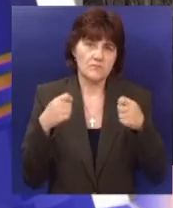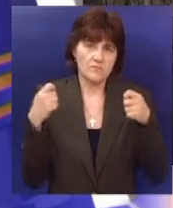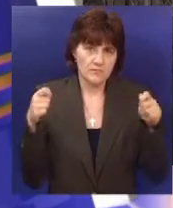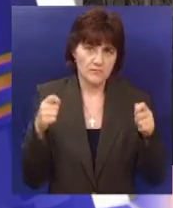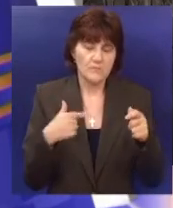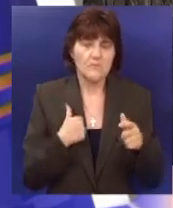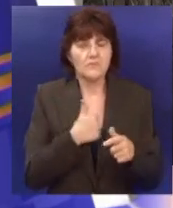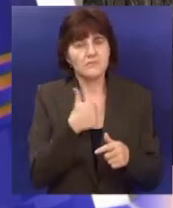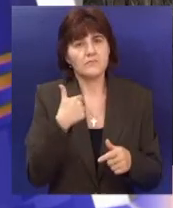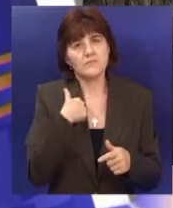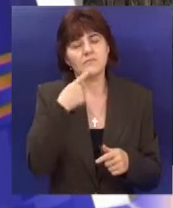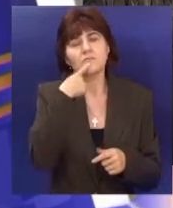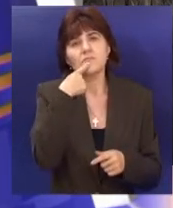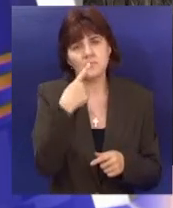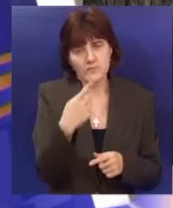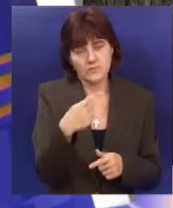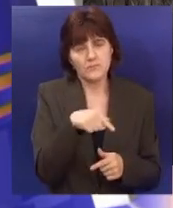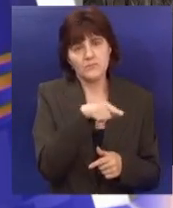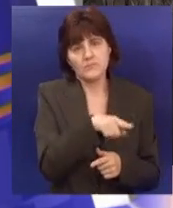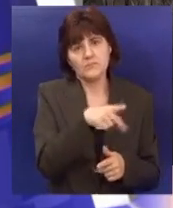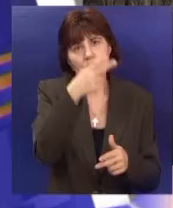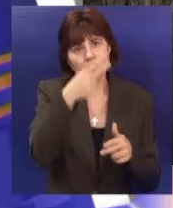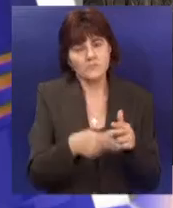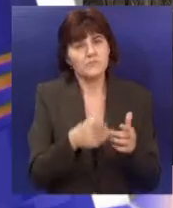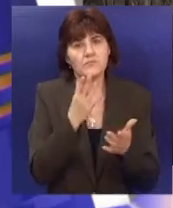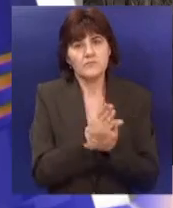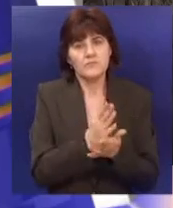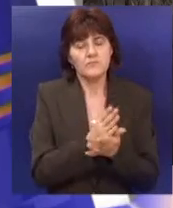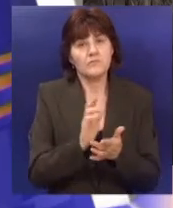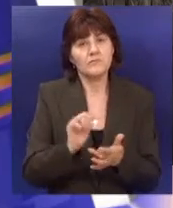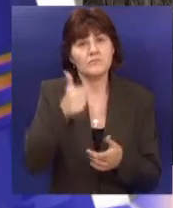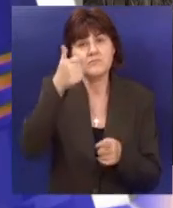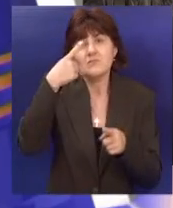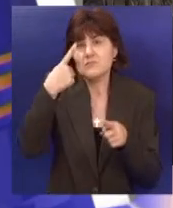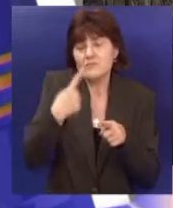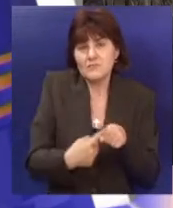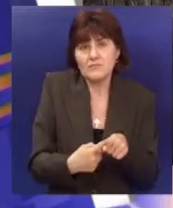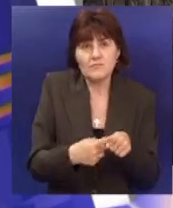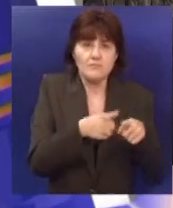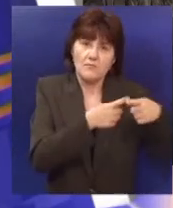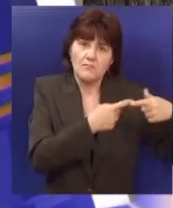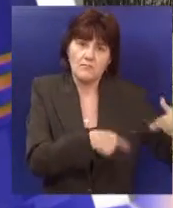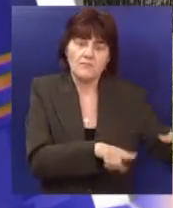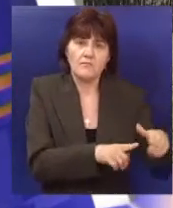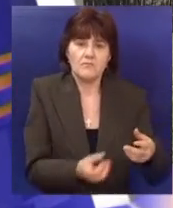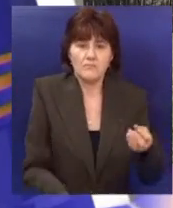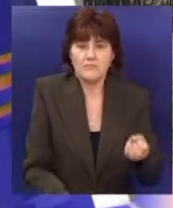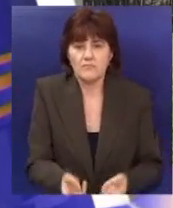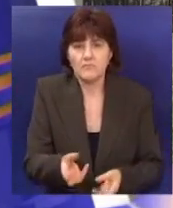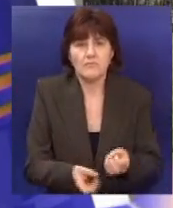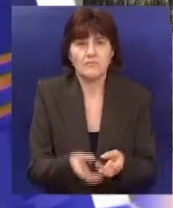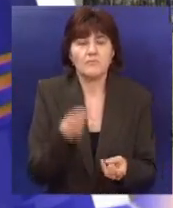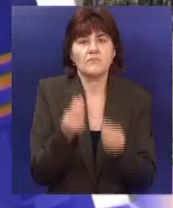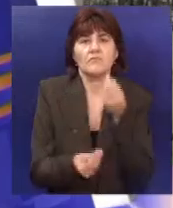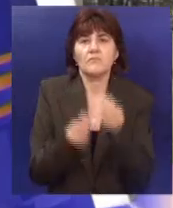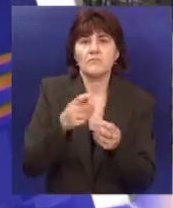do sad iznato, ja bih samo dodao da će od dodatnih sadržaja biti po prvi put i staze za boćanje.